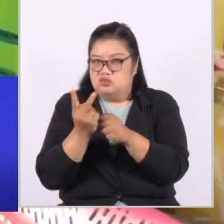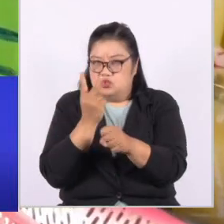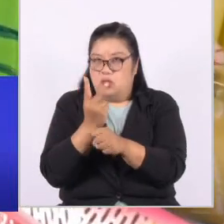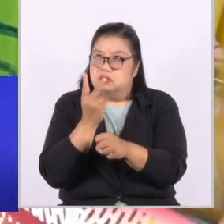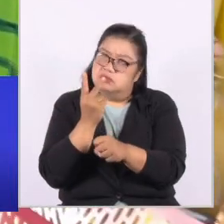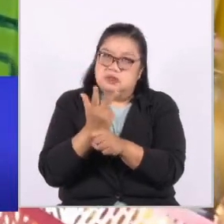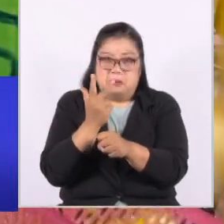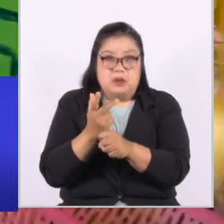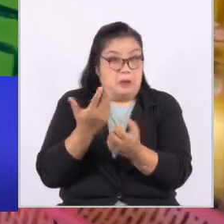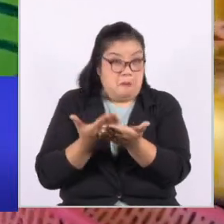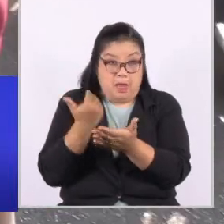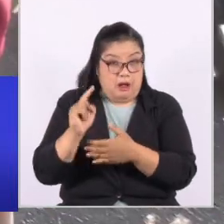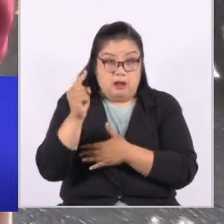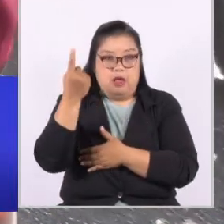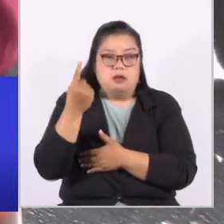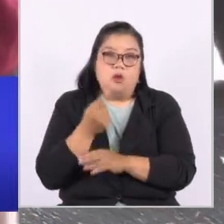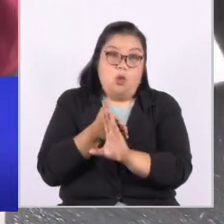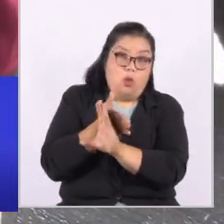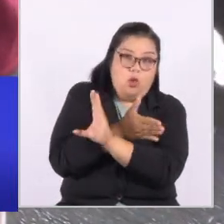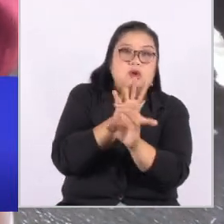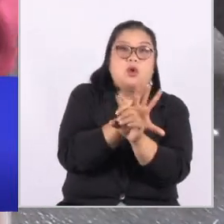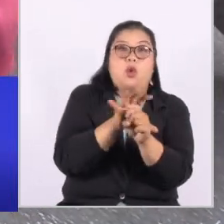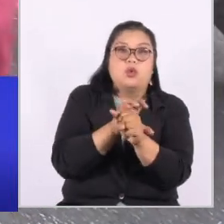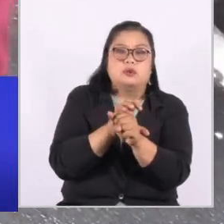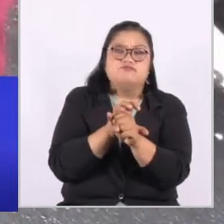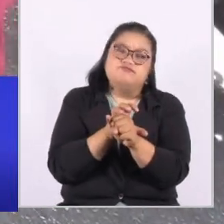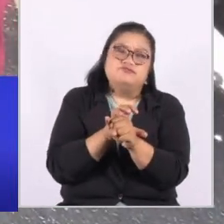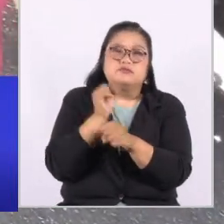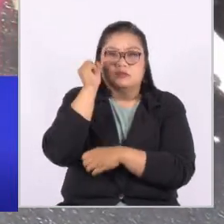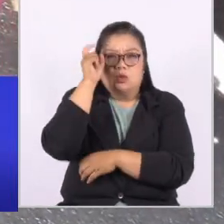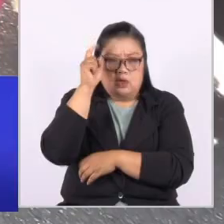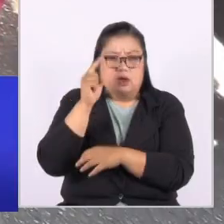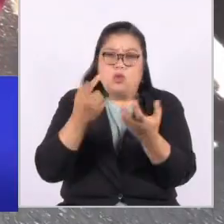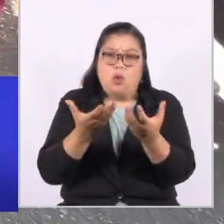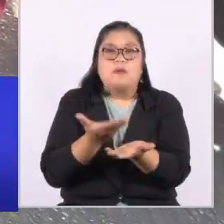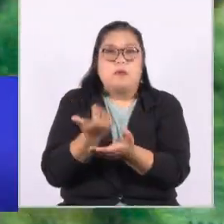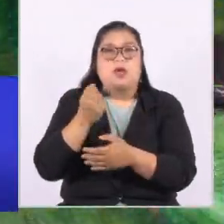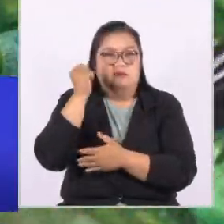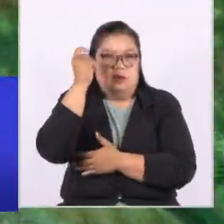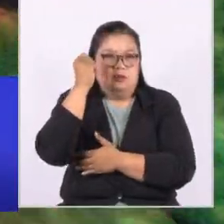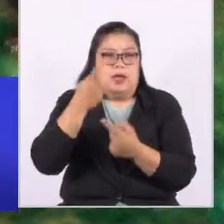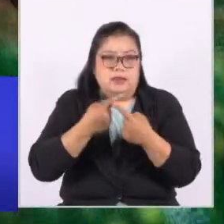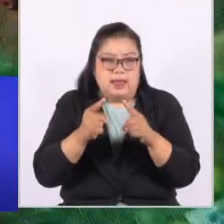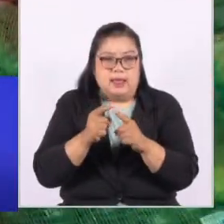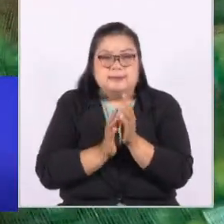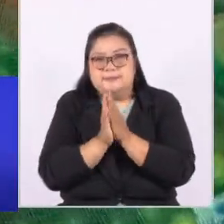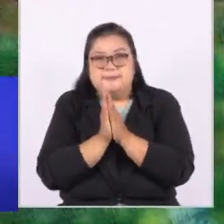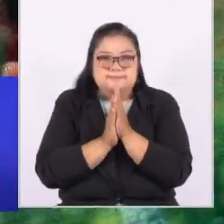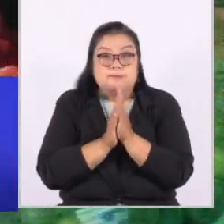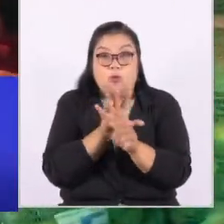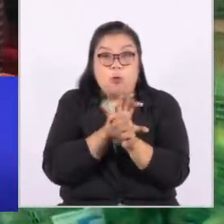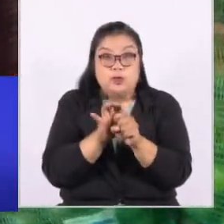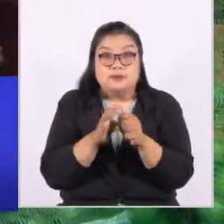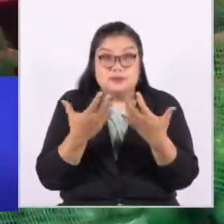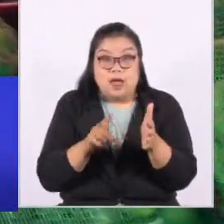คือก่อนหน้านี้สถานการณ์โควิดไงคะคุณผู้ชมเอากันธรรมดานะข้าวของมันก็แพงไปเนาะทีนี้หวังใจว่าพอสถานการณ์โควิด